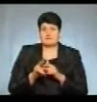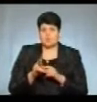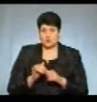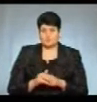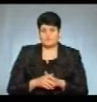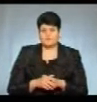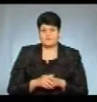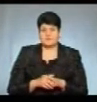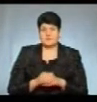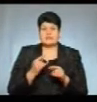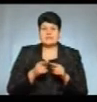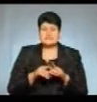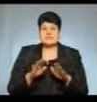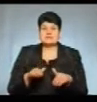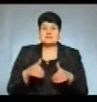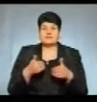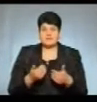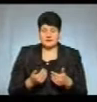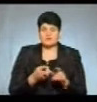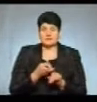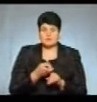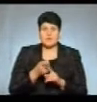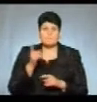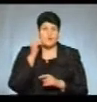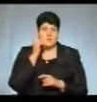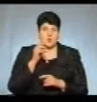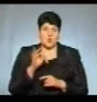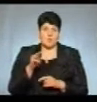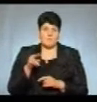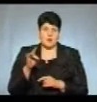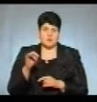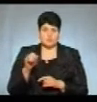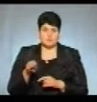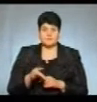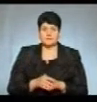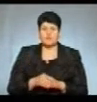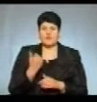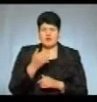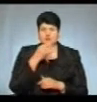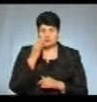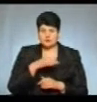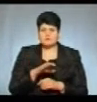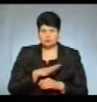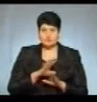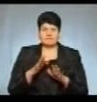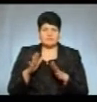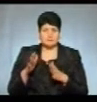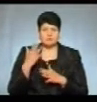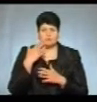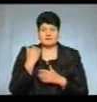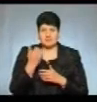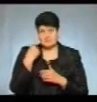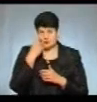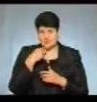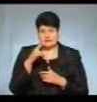От, ну, скажімо, це звернення, воно стосується мобільного оператора. У вашому досвіді були такі подібні випадки, коли ваші персональні